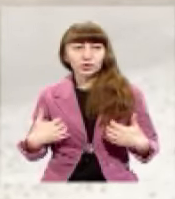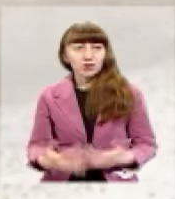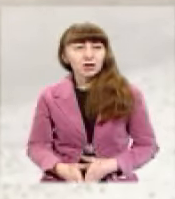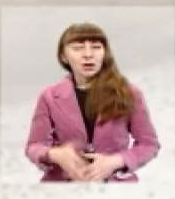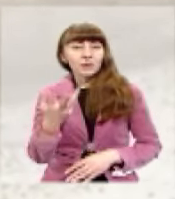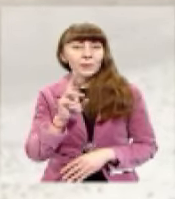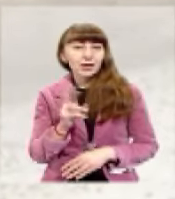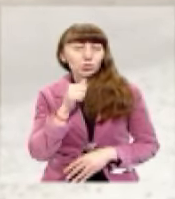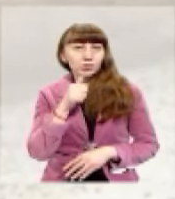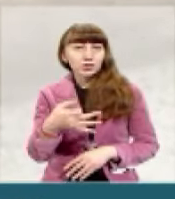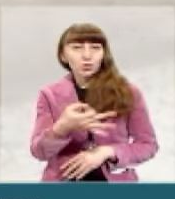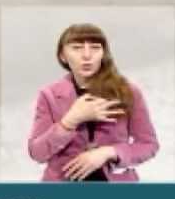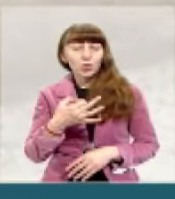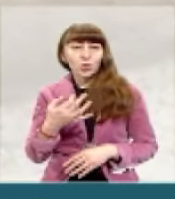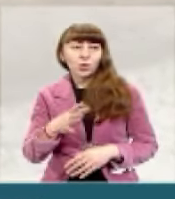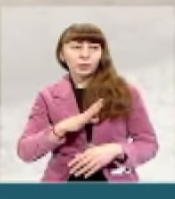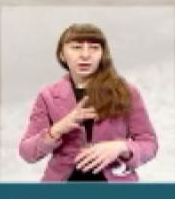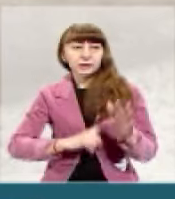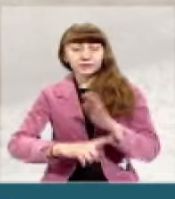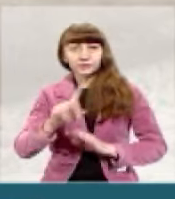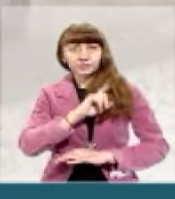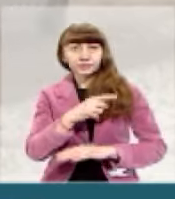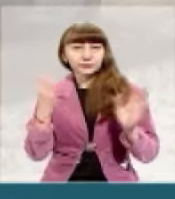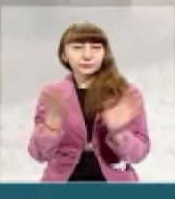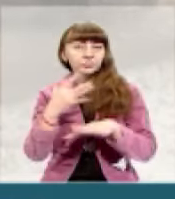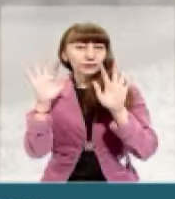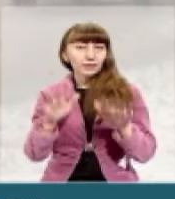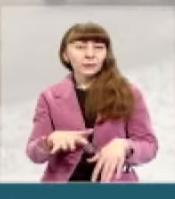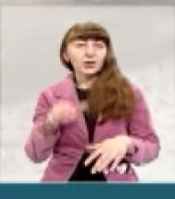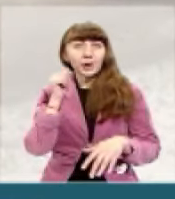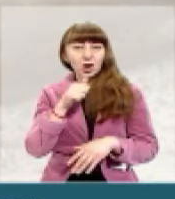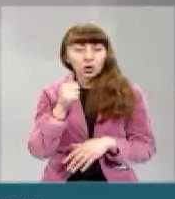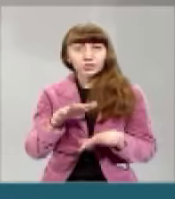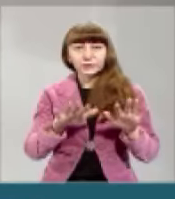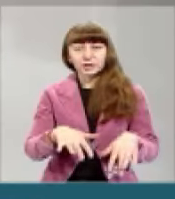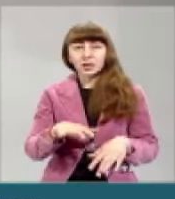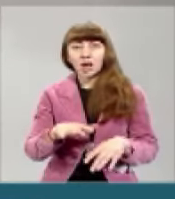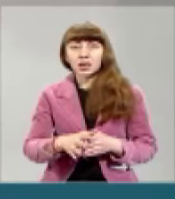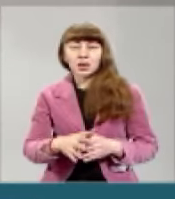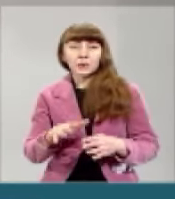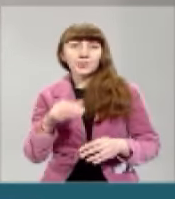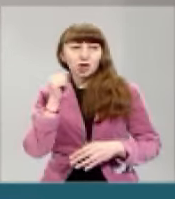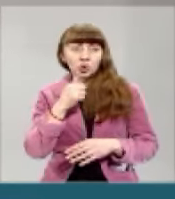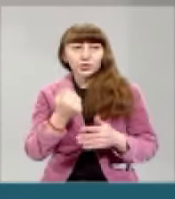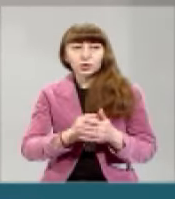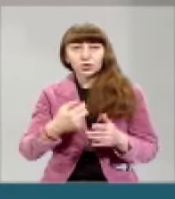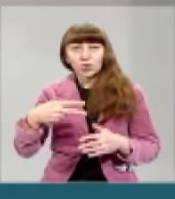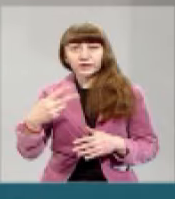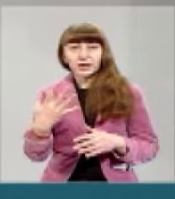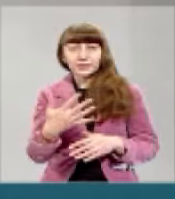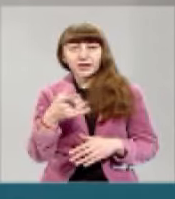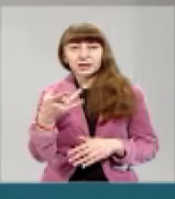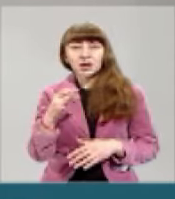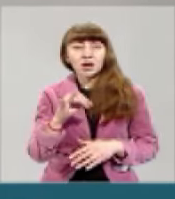Еще в пятницу в Кустанайскую область пришла непогода. Сильный ветер, снег, а потом и мороз. Местами столбик термометра доходил до